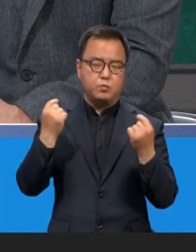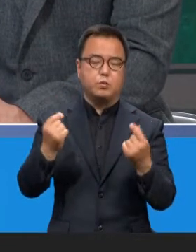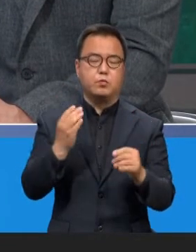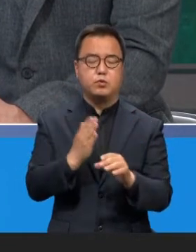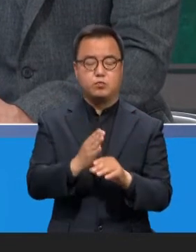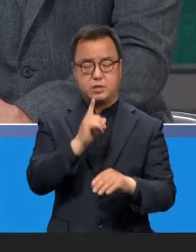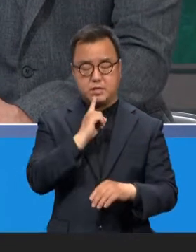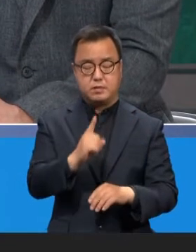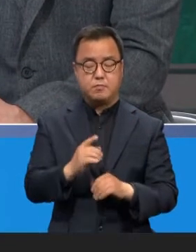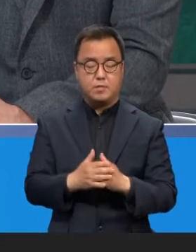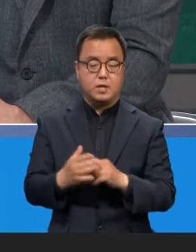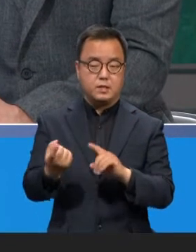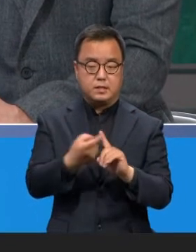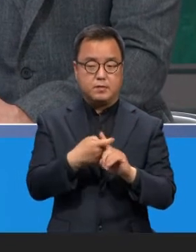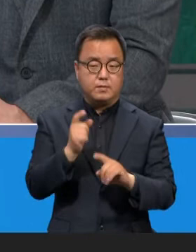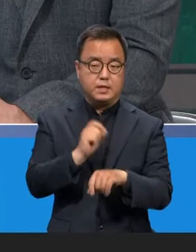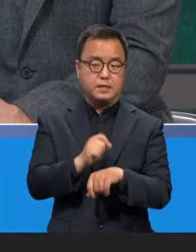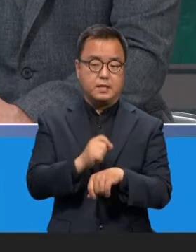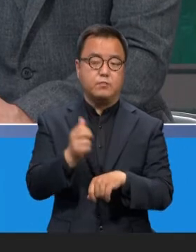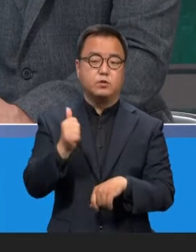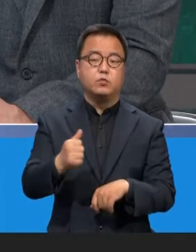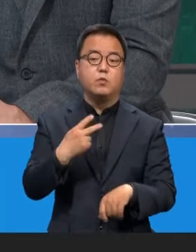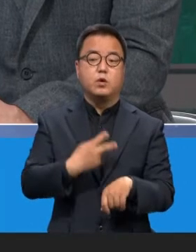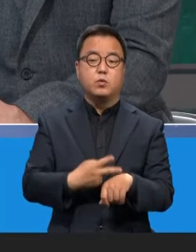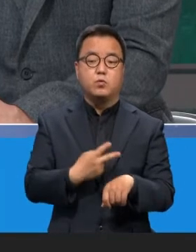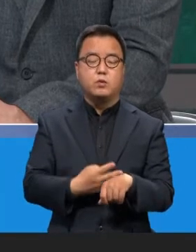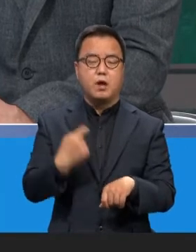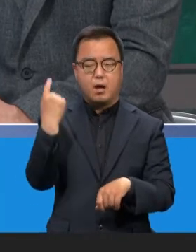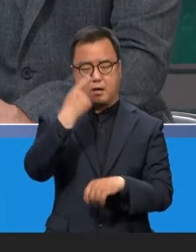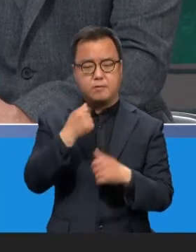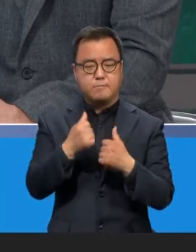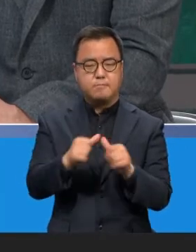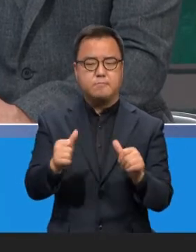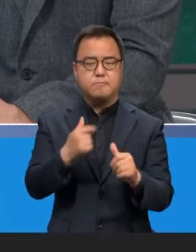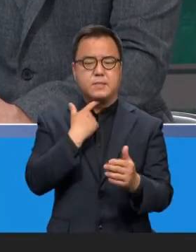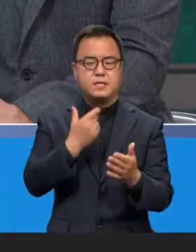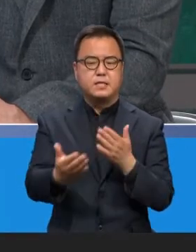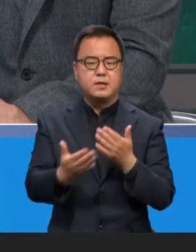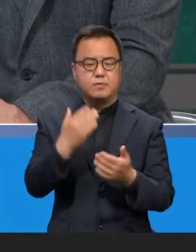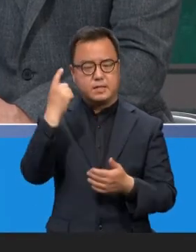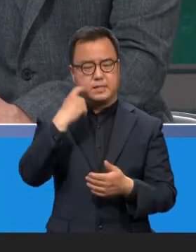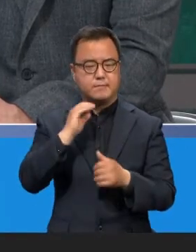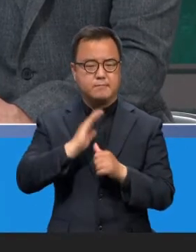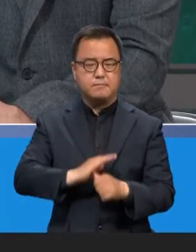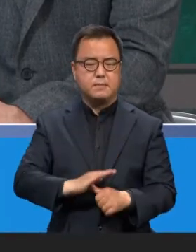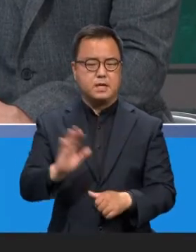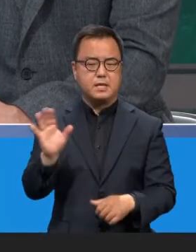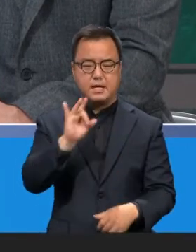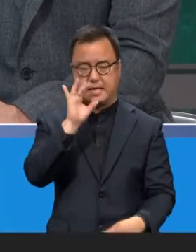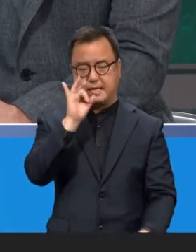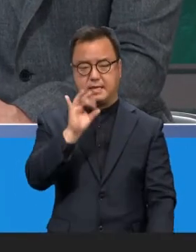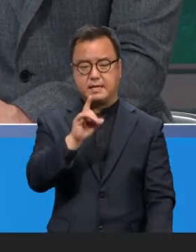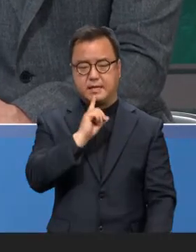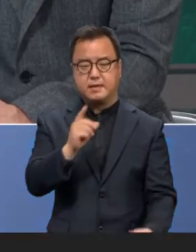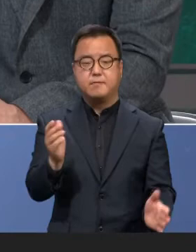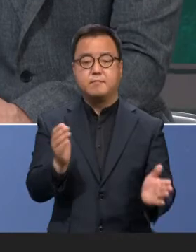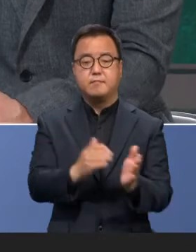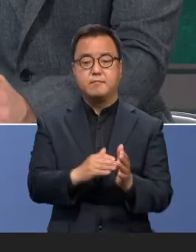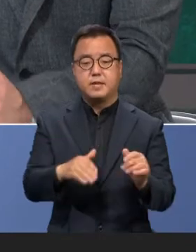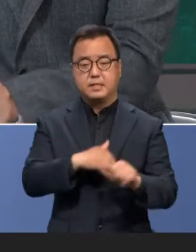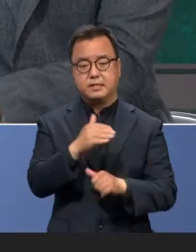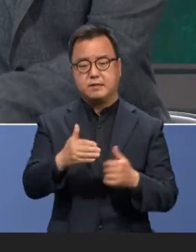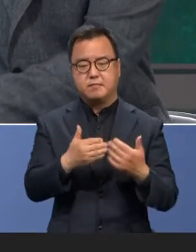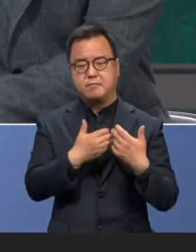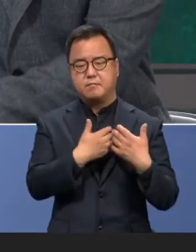전국 교육 연합 사무총장은 교사들은 5 육감을 느꼈고 이제는 더 이상 참지 못할 지경에 이르렀다 면서 상황을 방치한